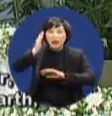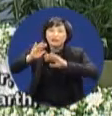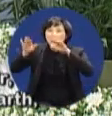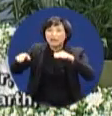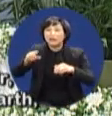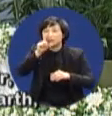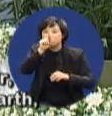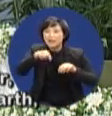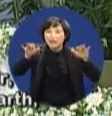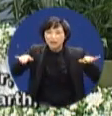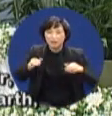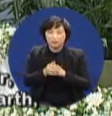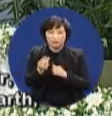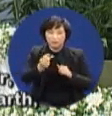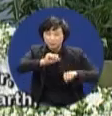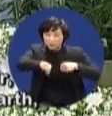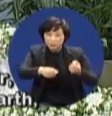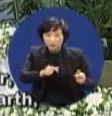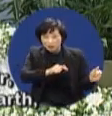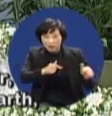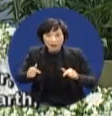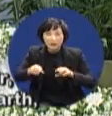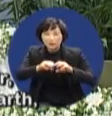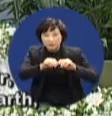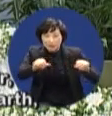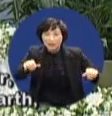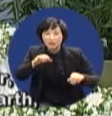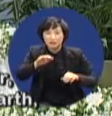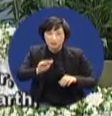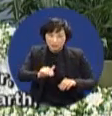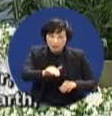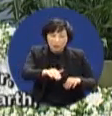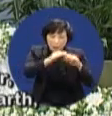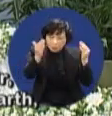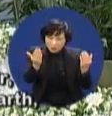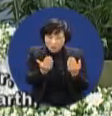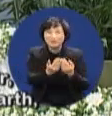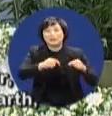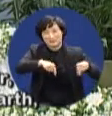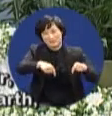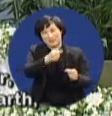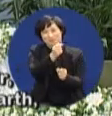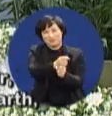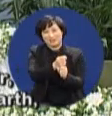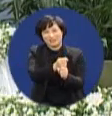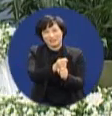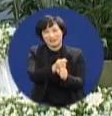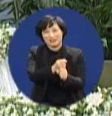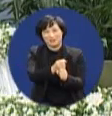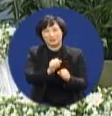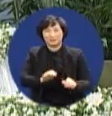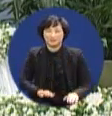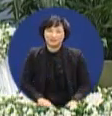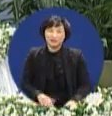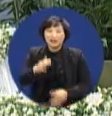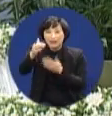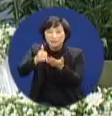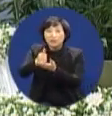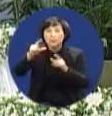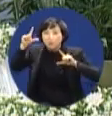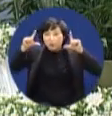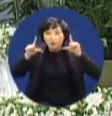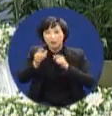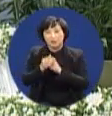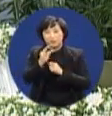새와 육축과 온 땅과 땅에 기는 모든 것을 다스리게 하자 하시고, 하나님이 자기 형상